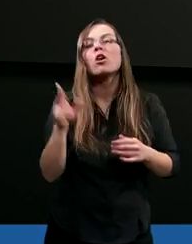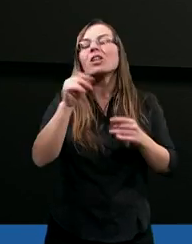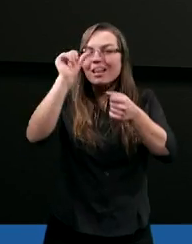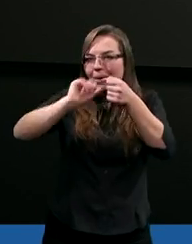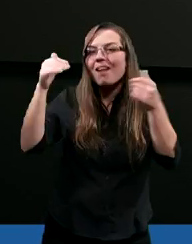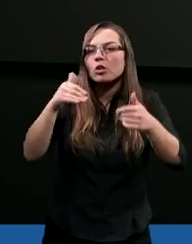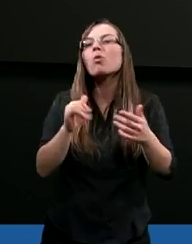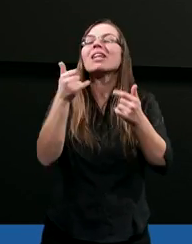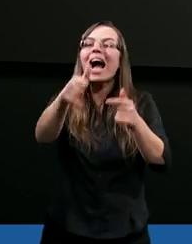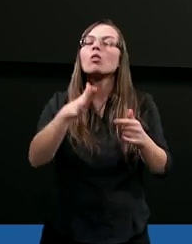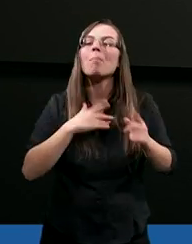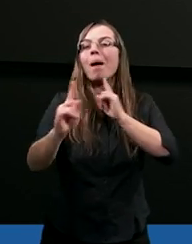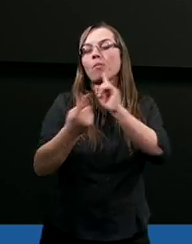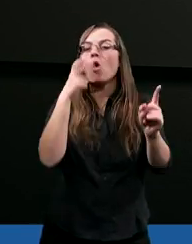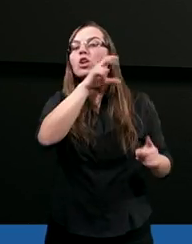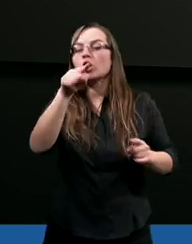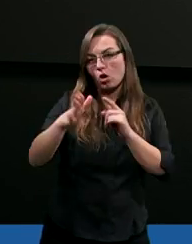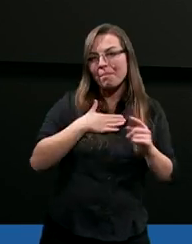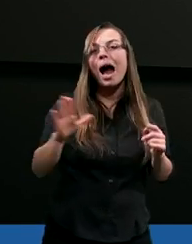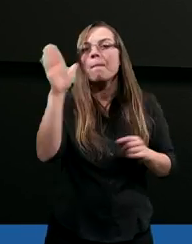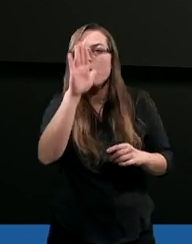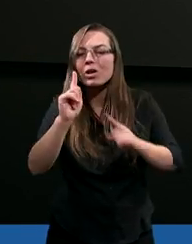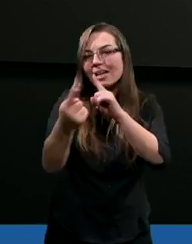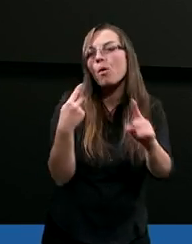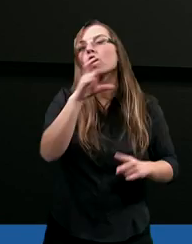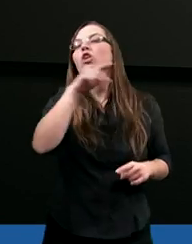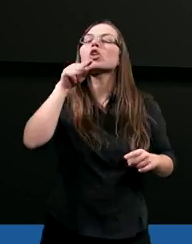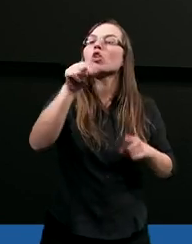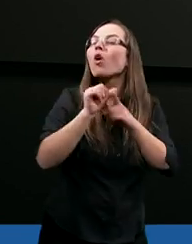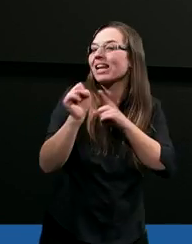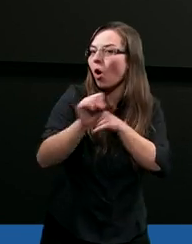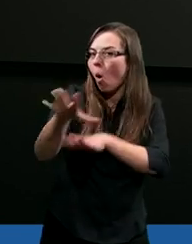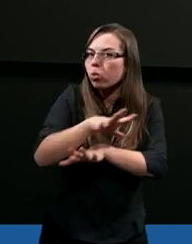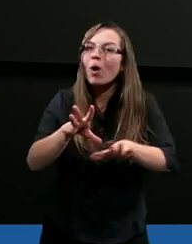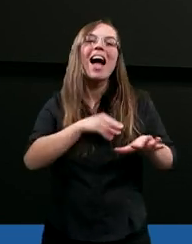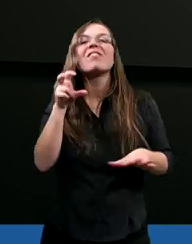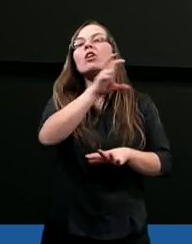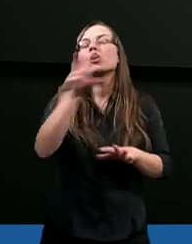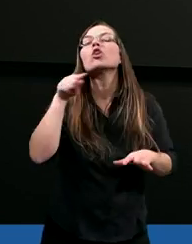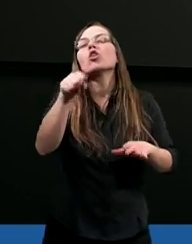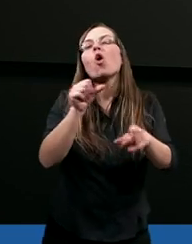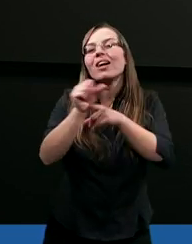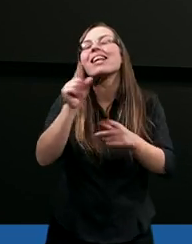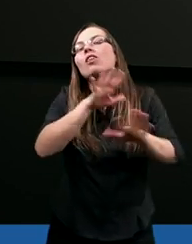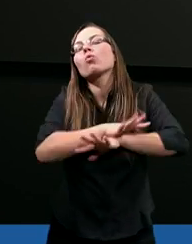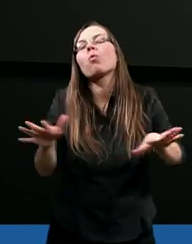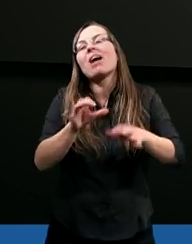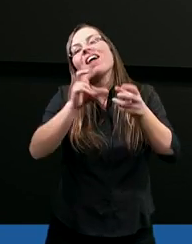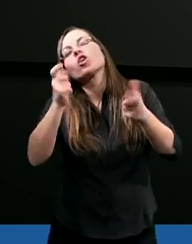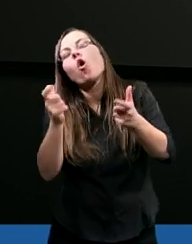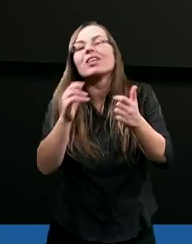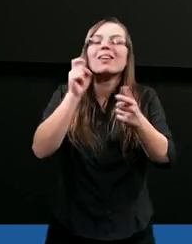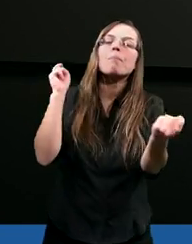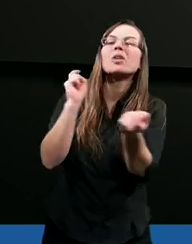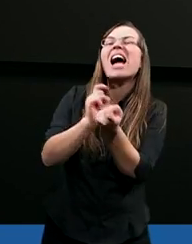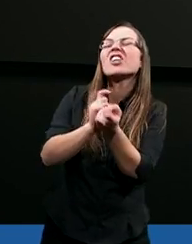jakie to ma pochodzenie. Czy to ma boskie pochodzenie, czy to jest od Ducha Świętego, czy to jest zupełnie coś